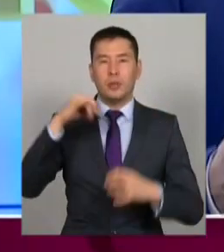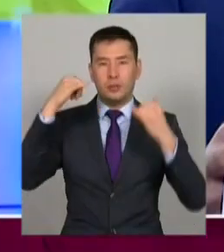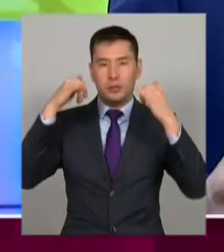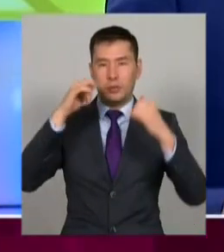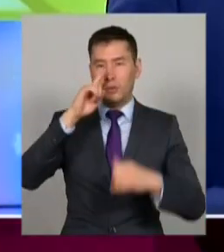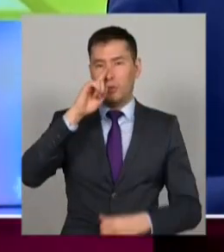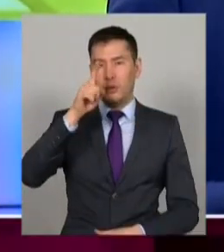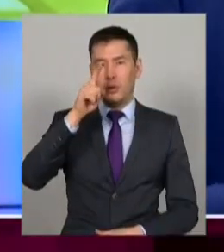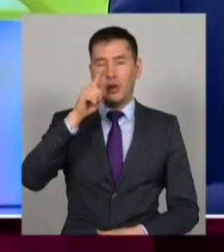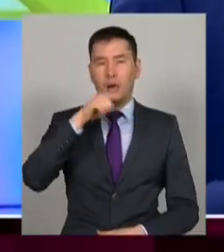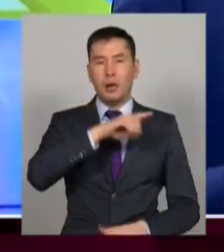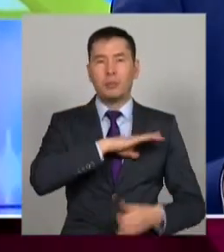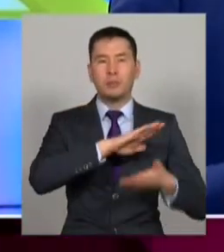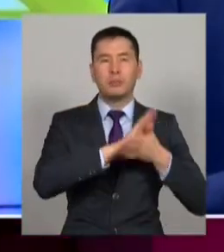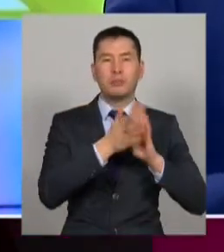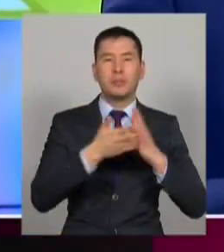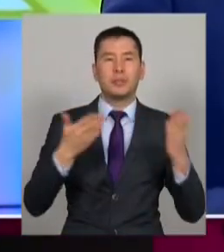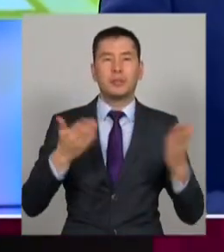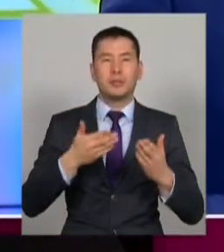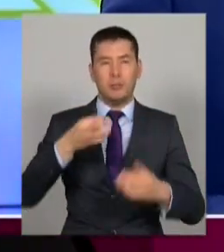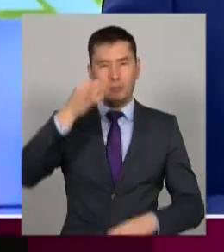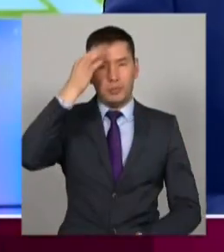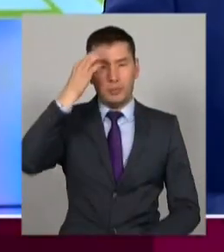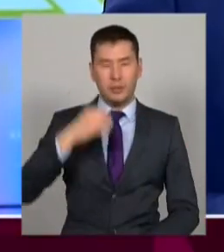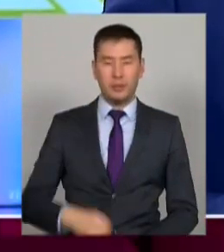қандай ерекшеліктермен есте қалған еді? Есіңізде бар ма?